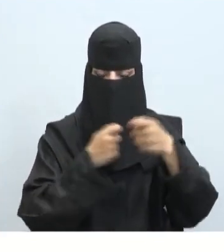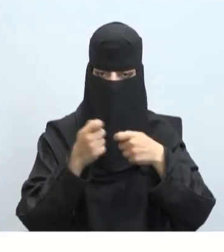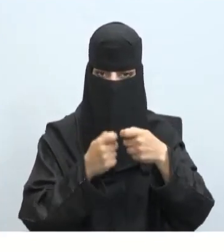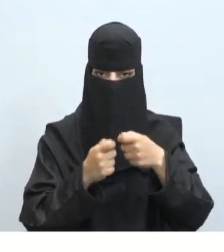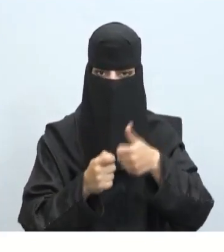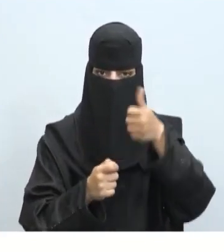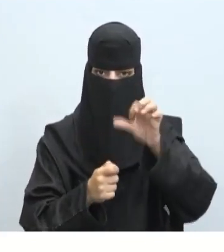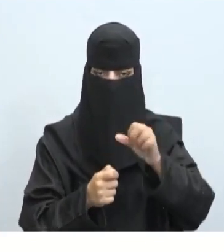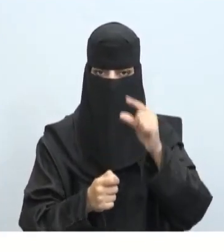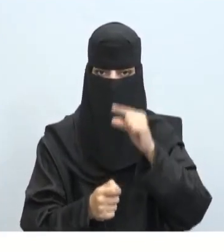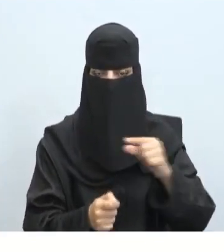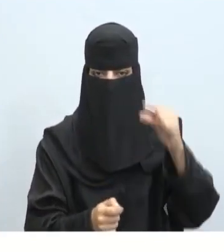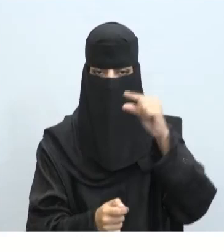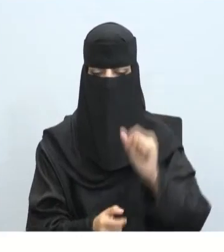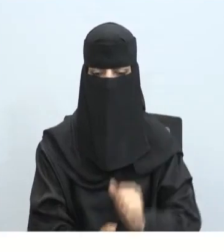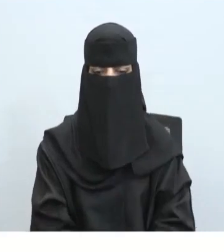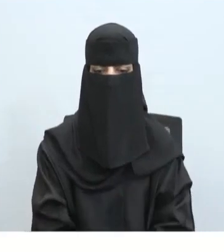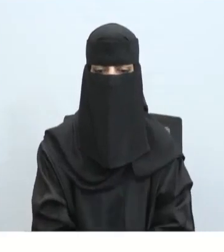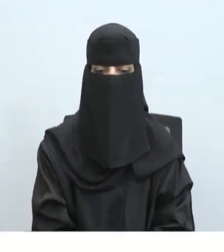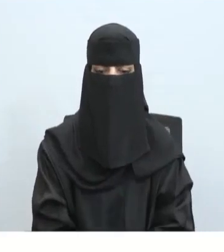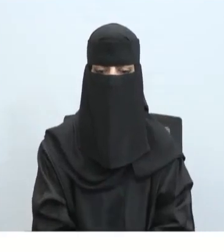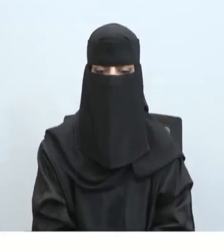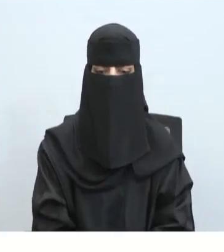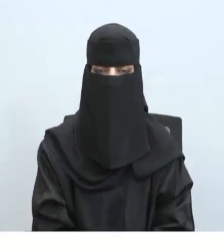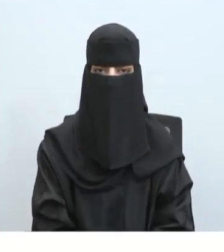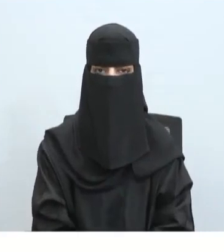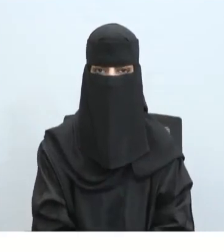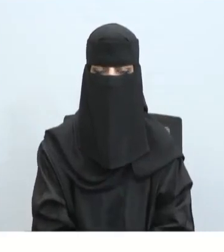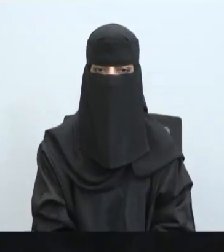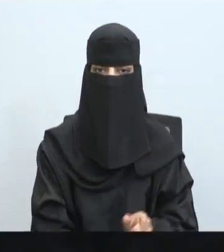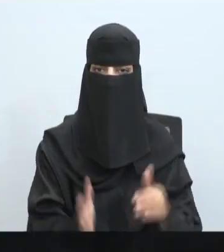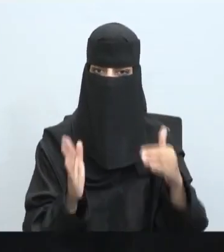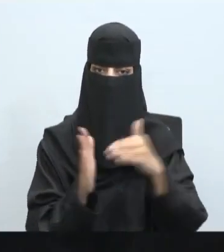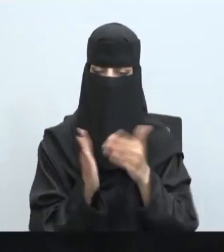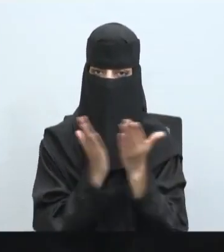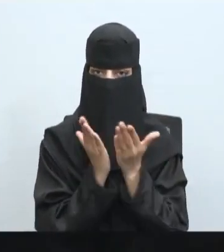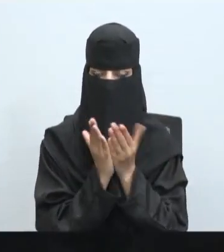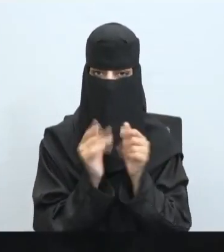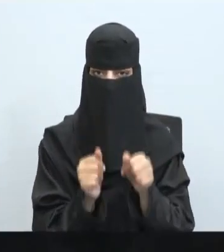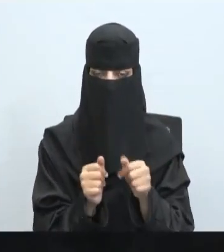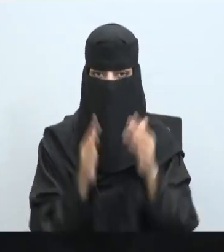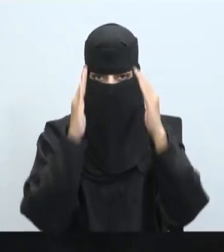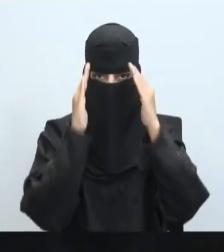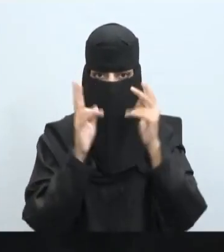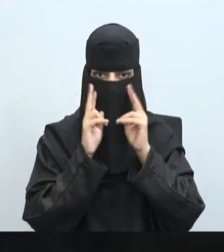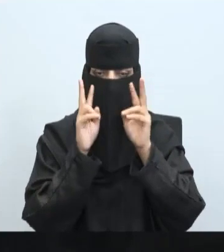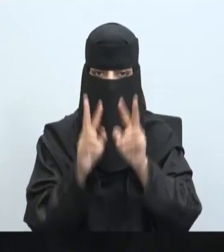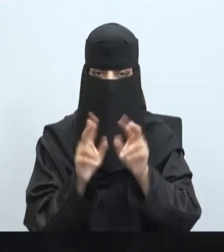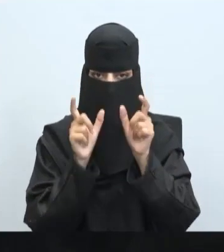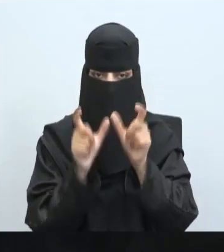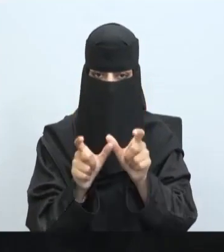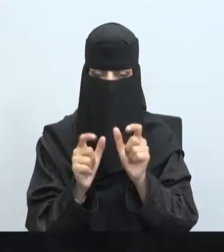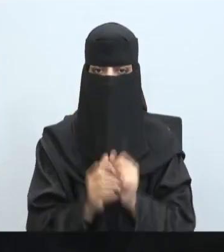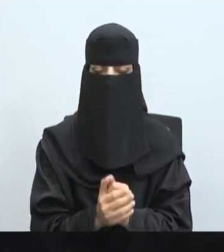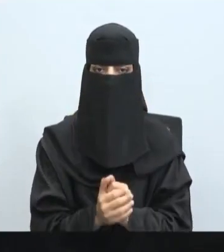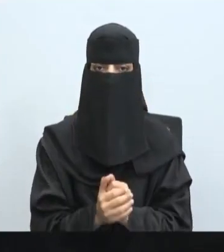اقتصاديه او دينيه كذا انهينا درسنا اليوم شاكرين لكم حسن استماعكم